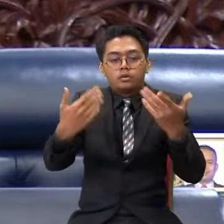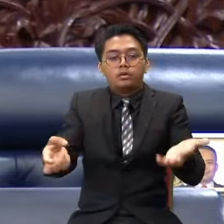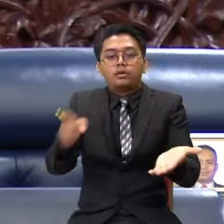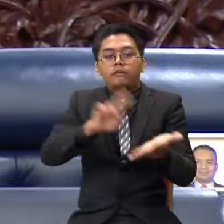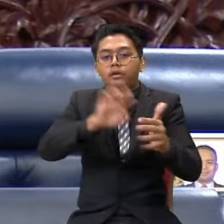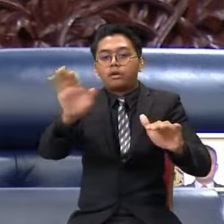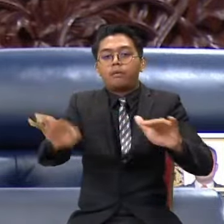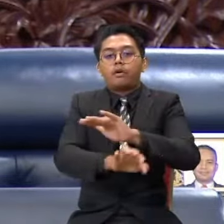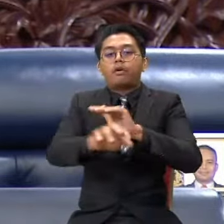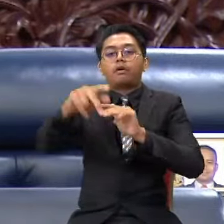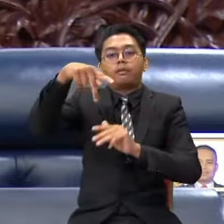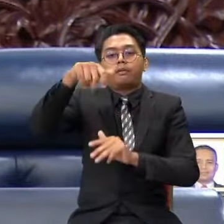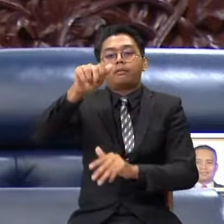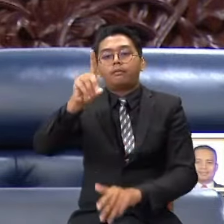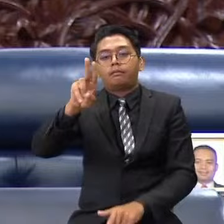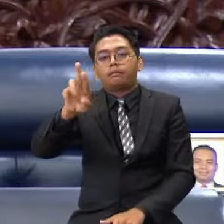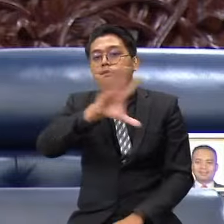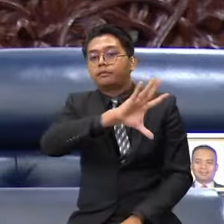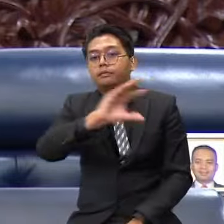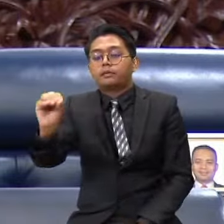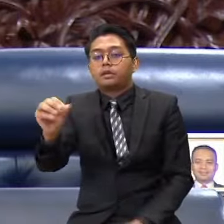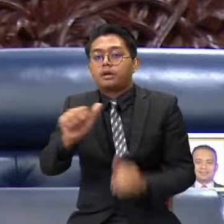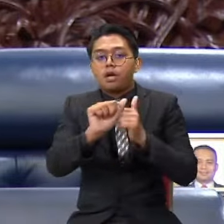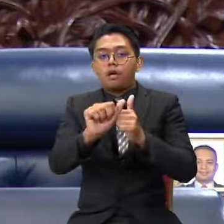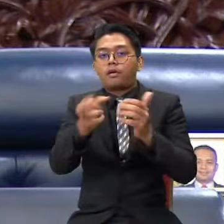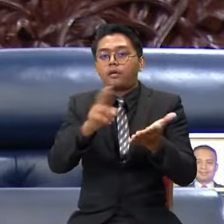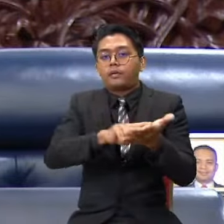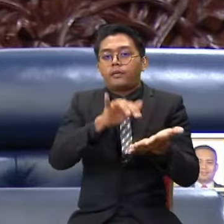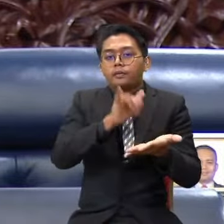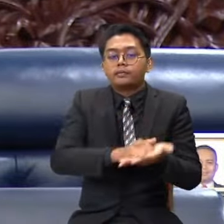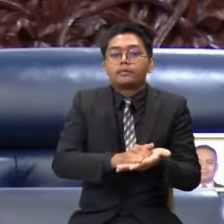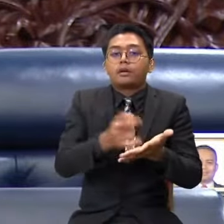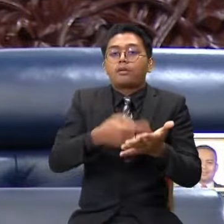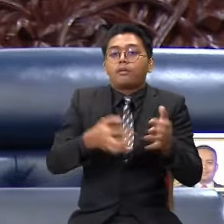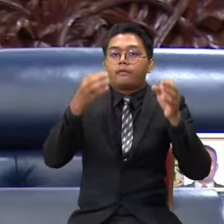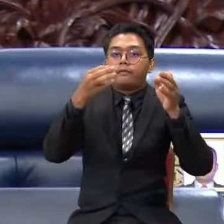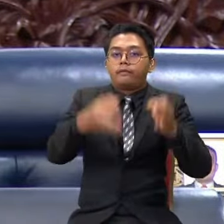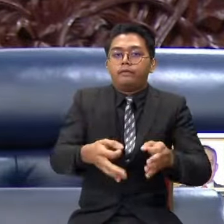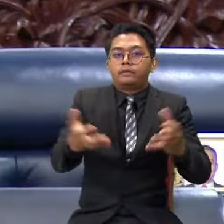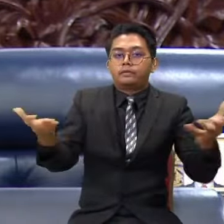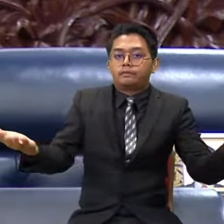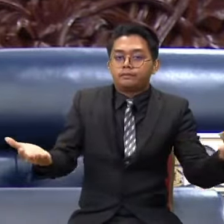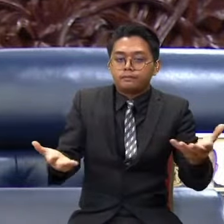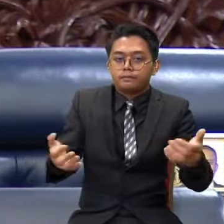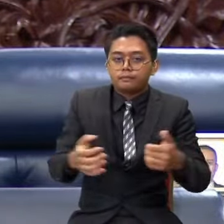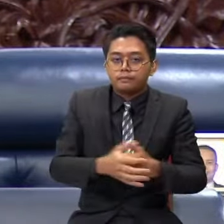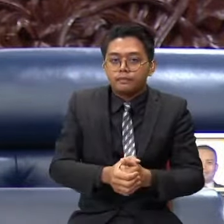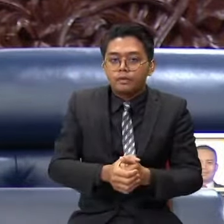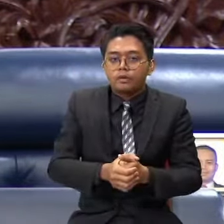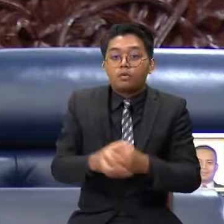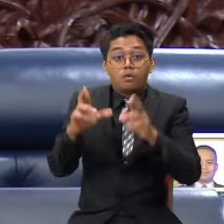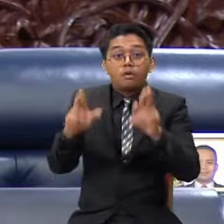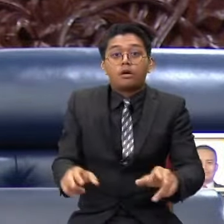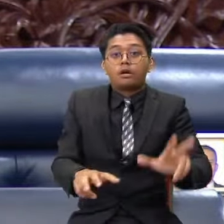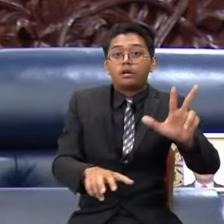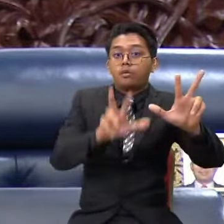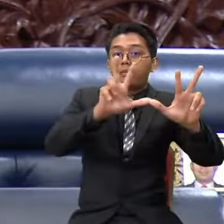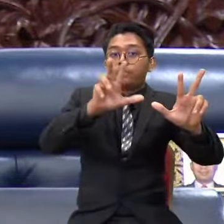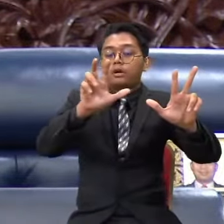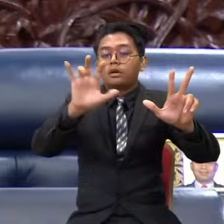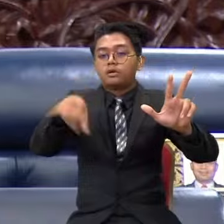padu dan juga berdasarkan kadar pendaftaran ini apakah sasaran untuk daftarkan seluruh rakyat Malaysia 33